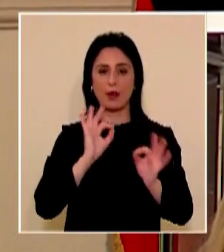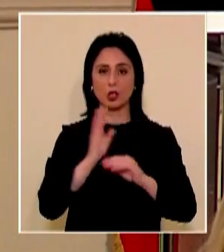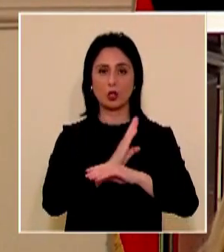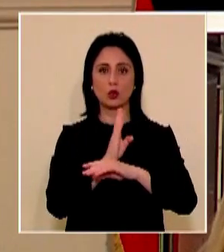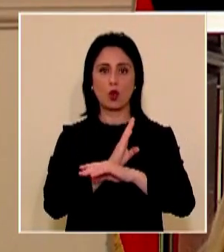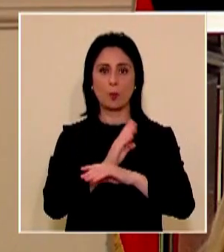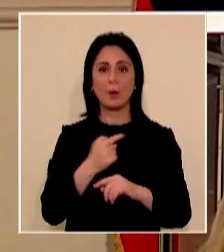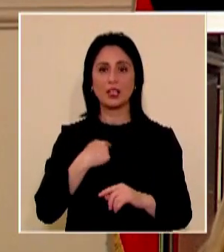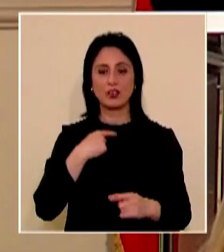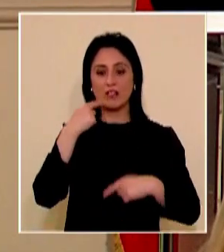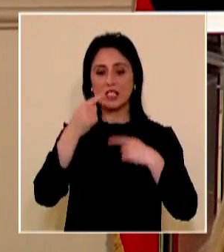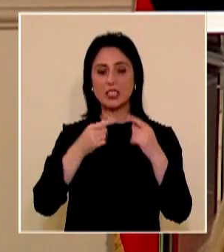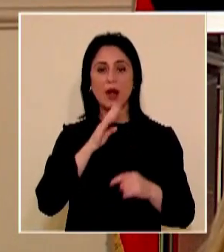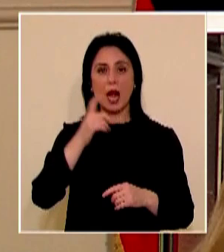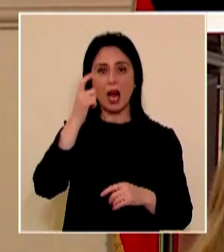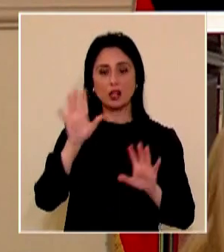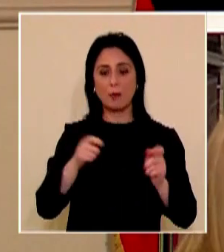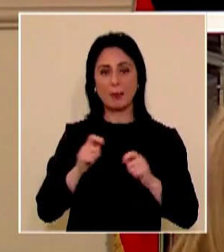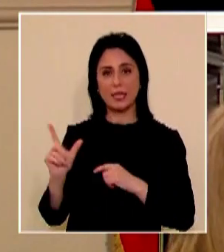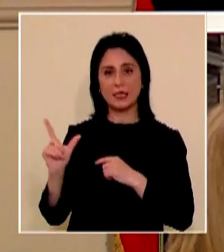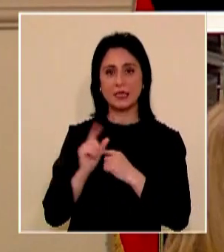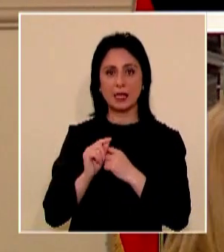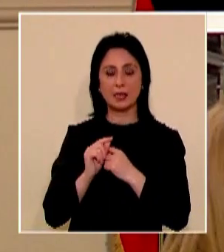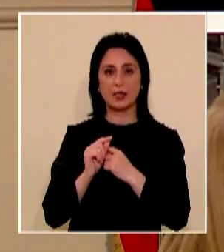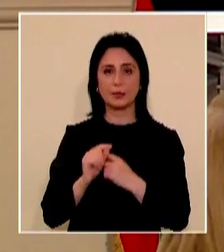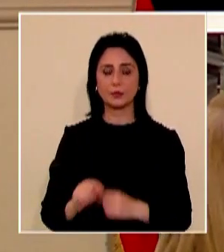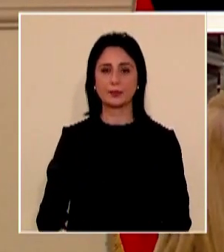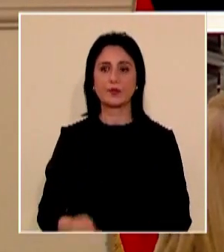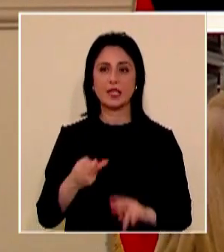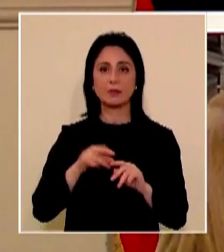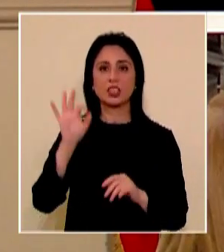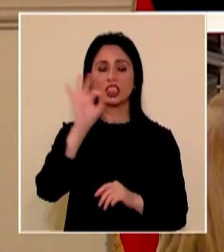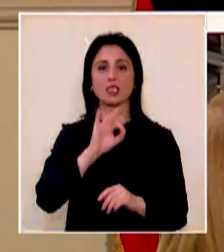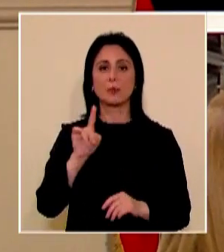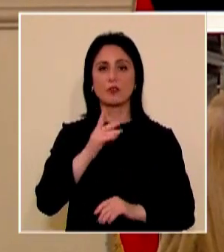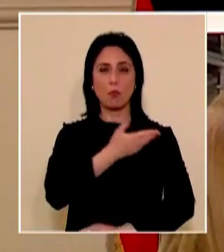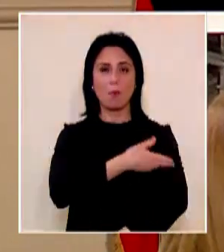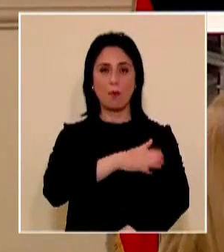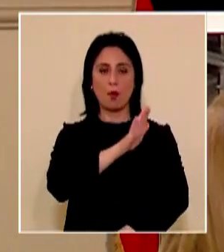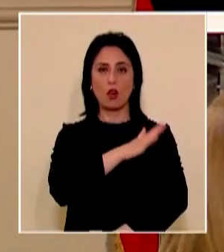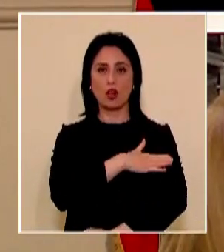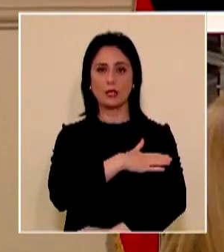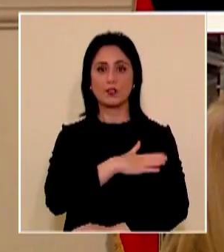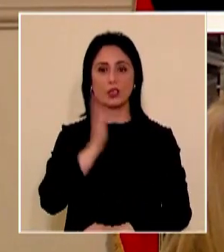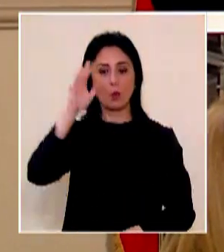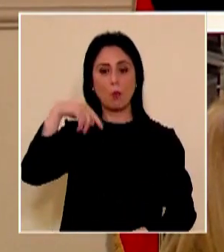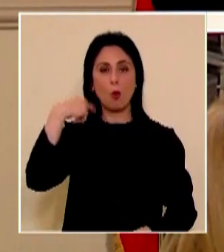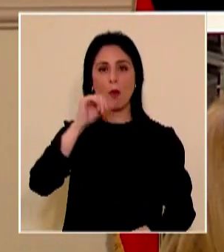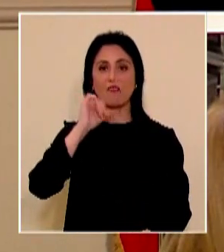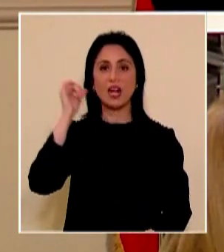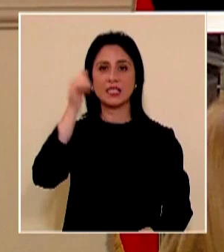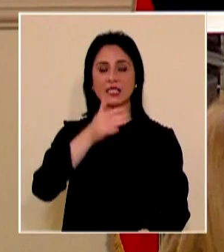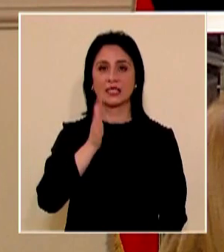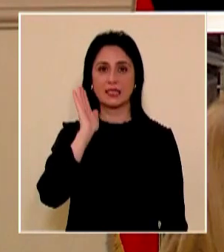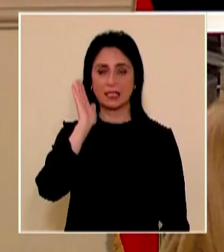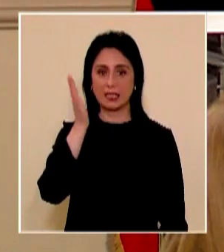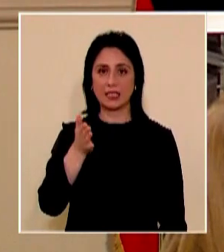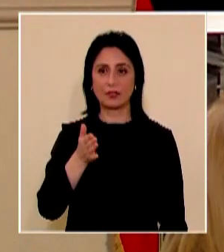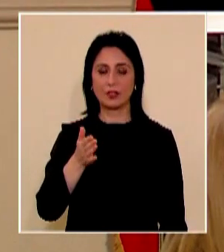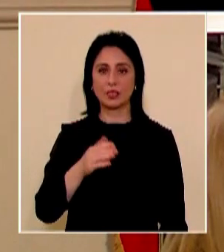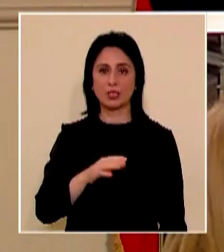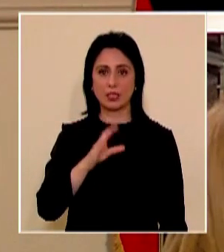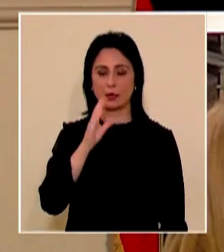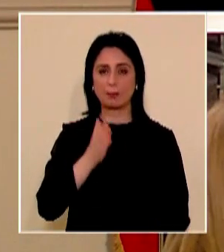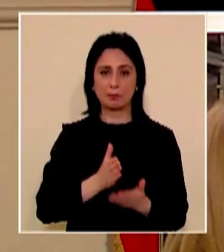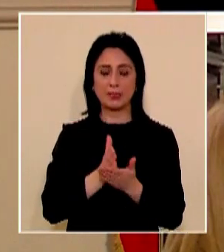także z panią prezydent. Ja powiedziałem, że Polska obejmuje w przyszłym roku przewodnictwo w OBWE.